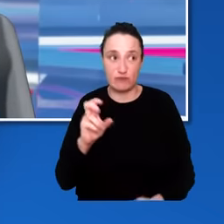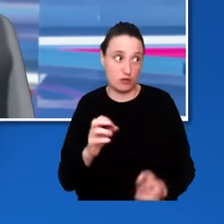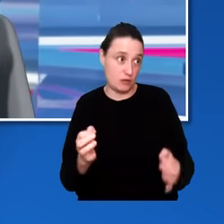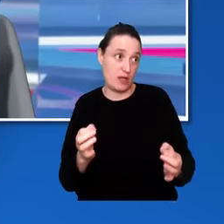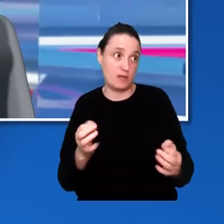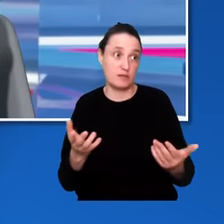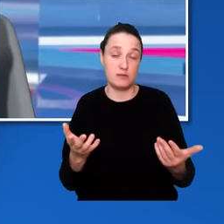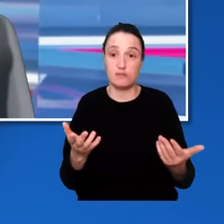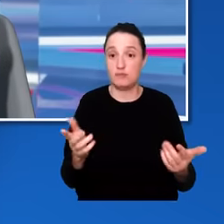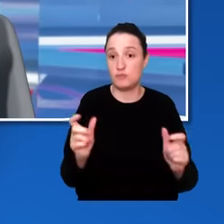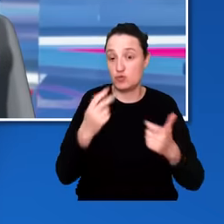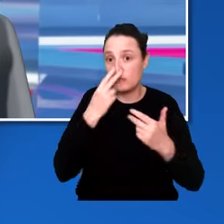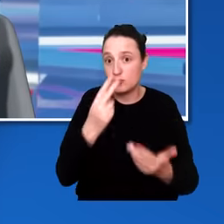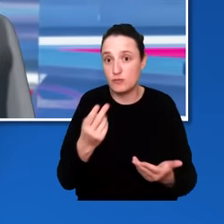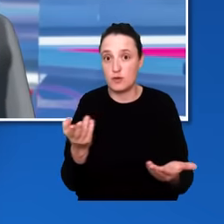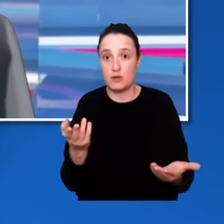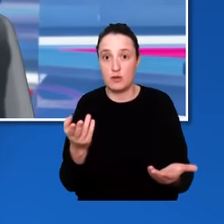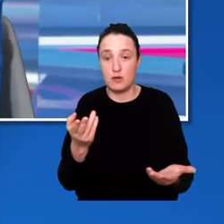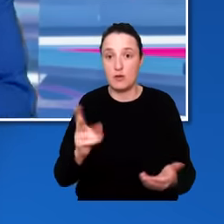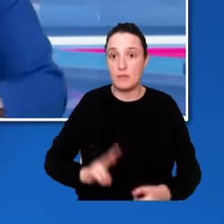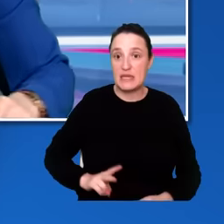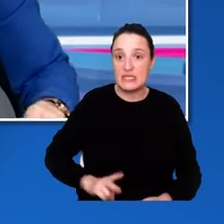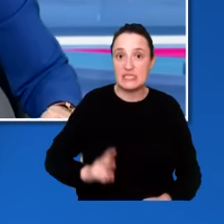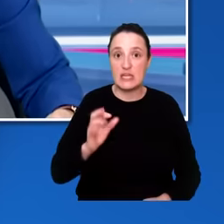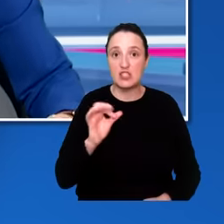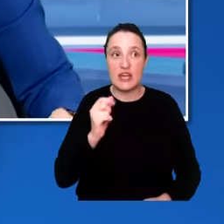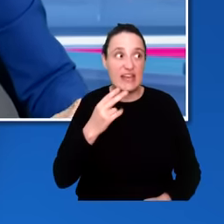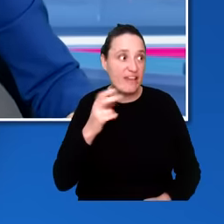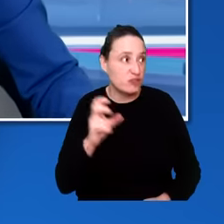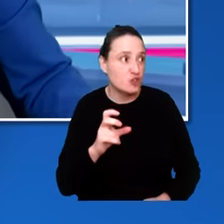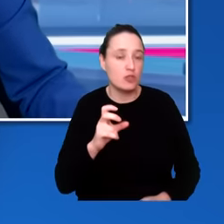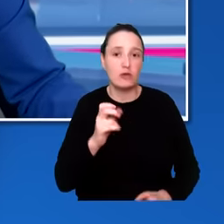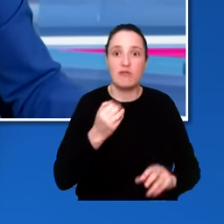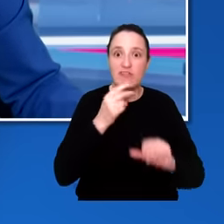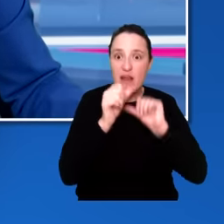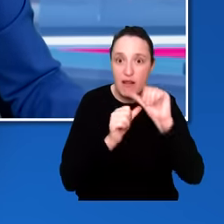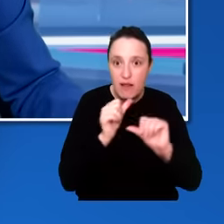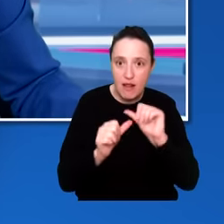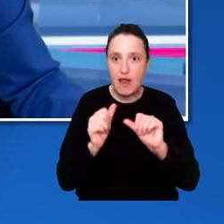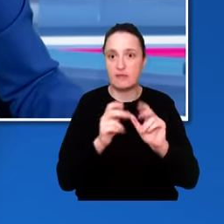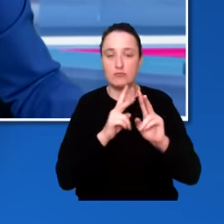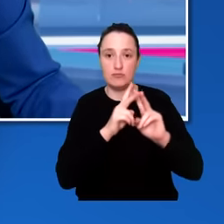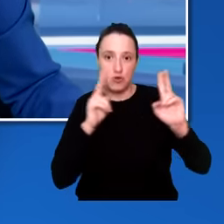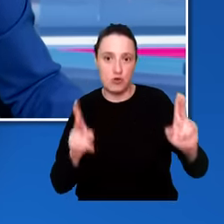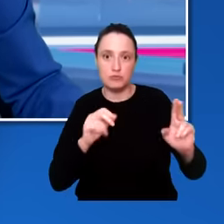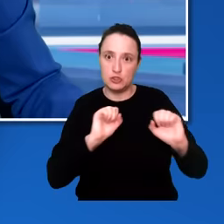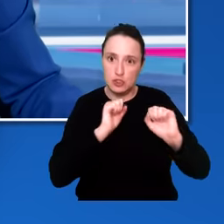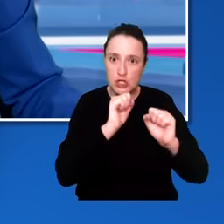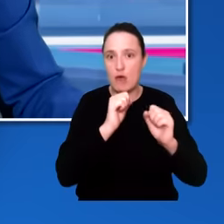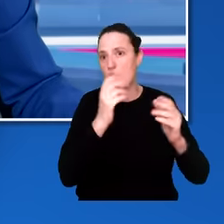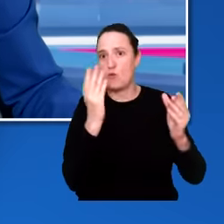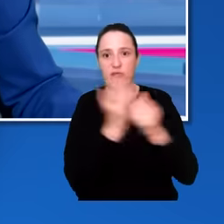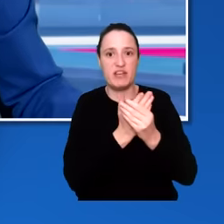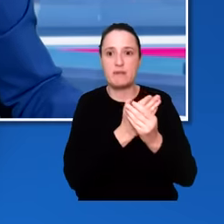wynika, że pan Bartłomiej Sienkiewicz przez całe lata fantastycznie funkcjonował ze spółką Orlen. No